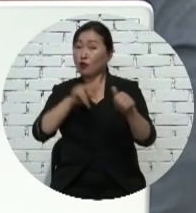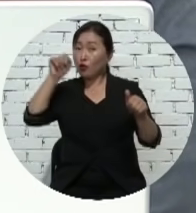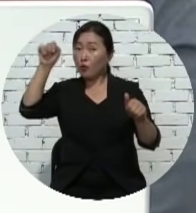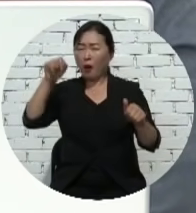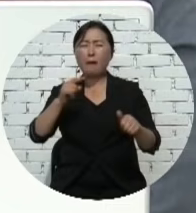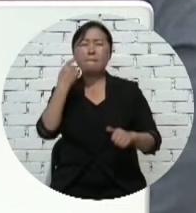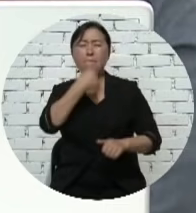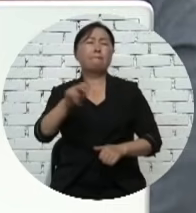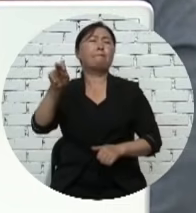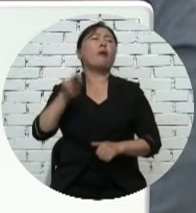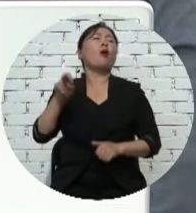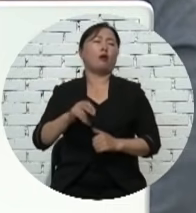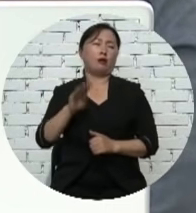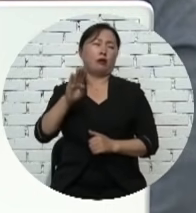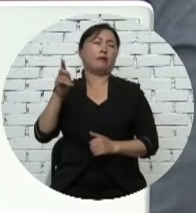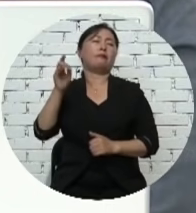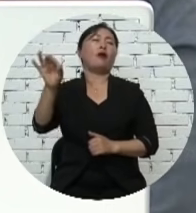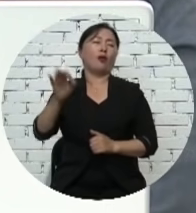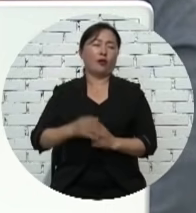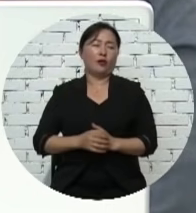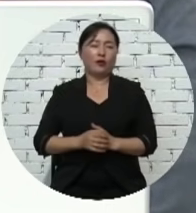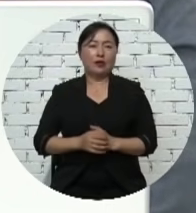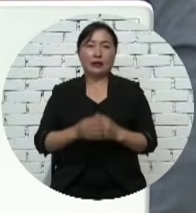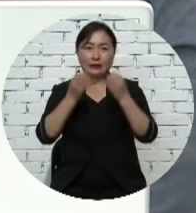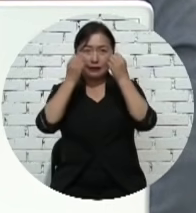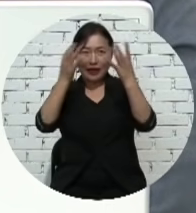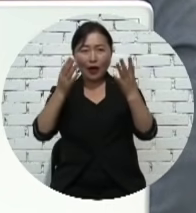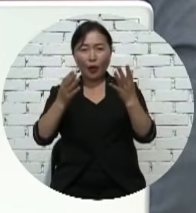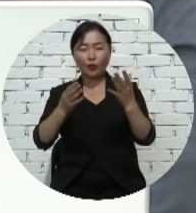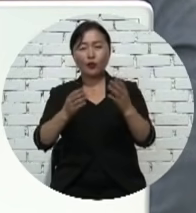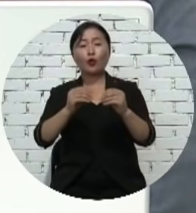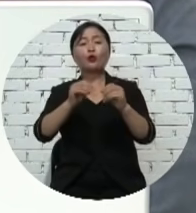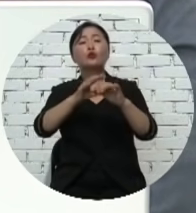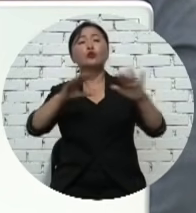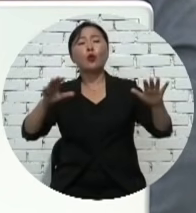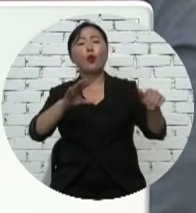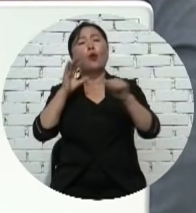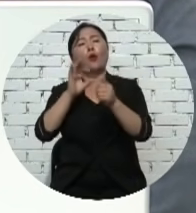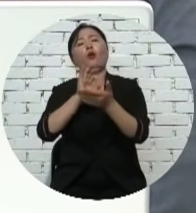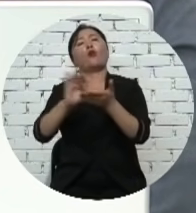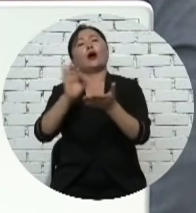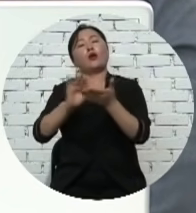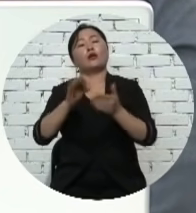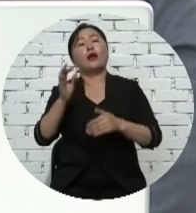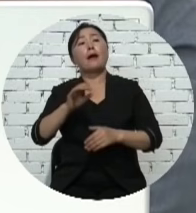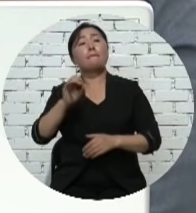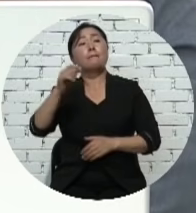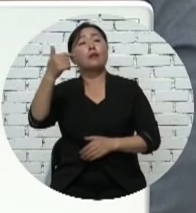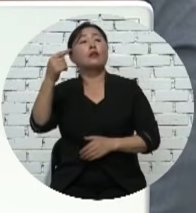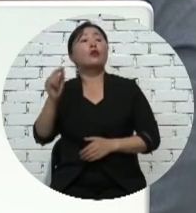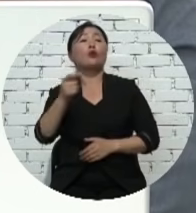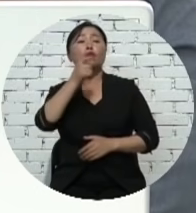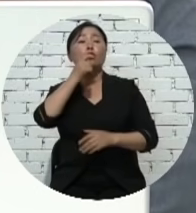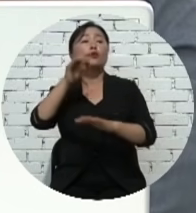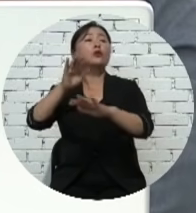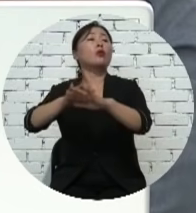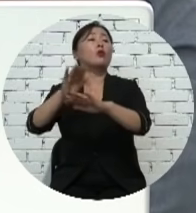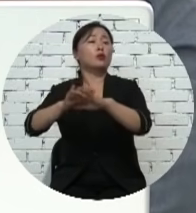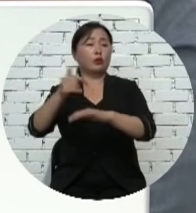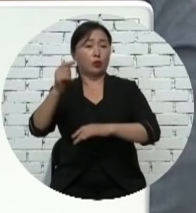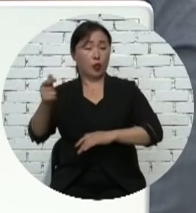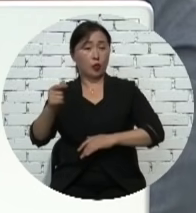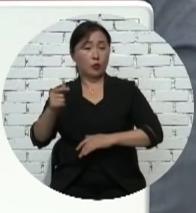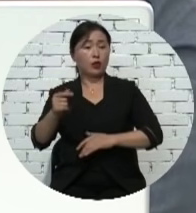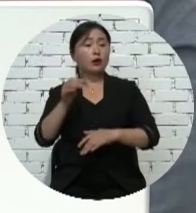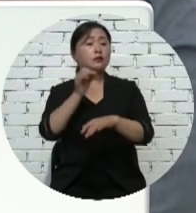다 그 뻥입니다. 지금 새로운 국토를 활용하지 않으면 안 되는데 마침 논이 저렴하게 지금 논은